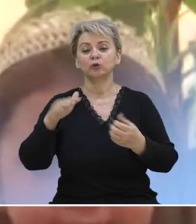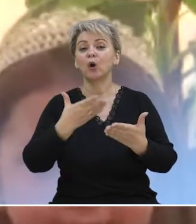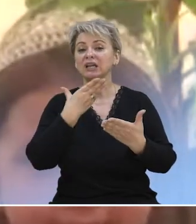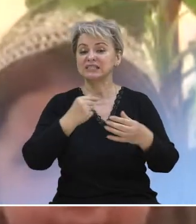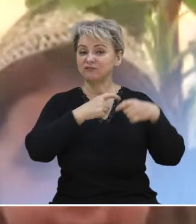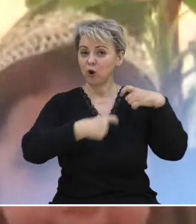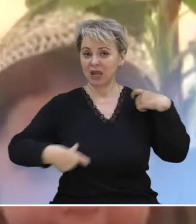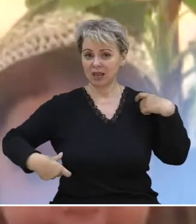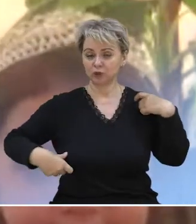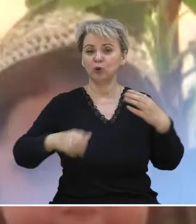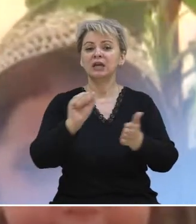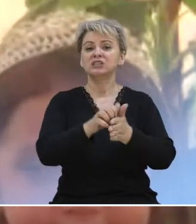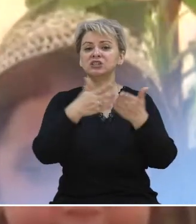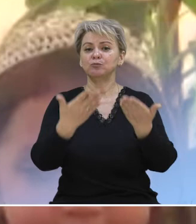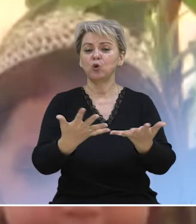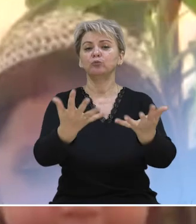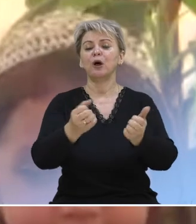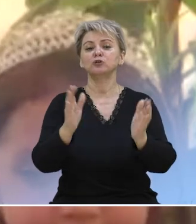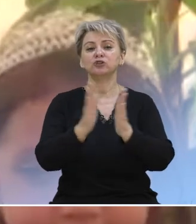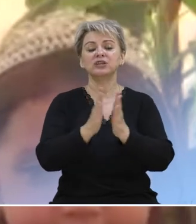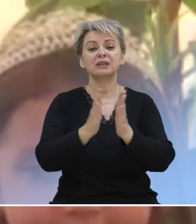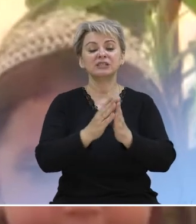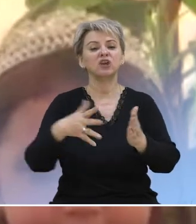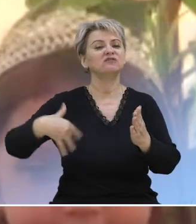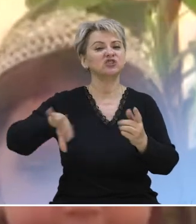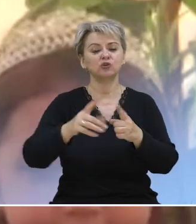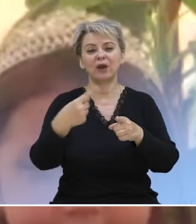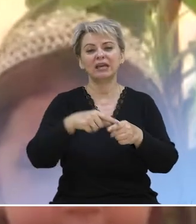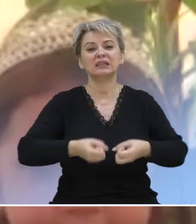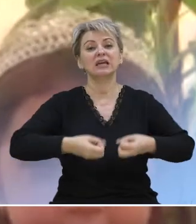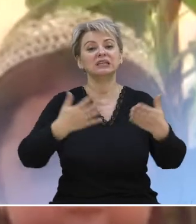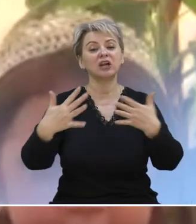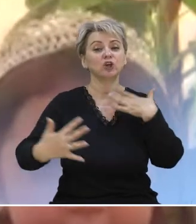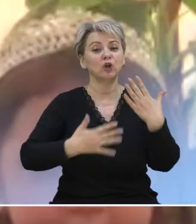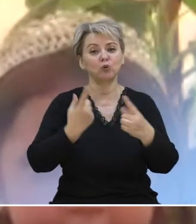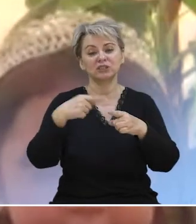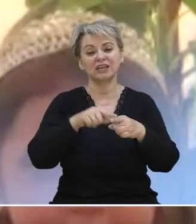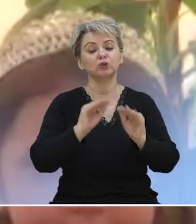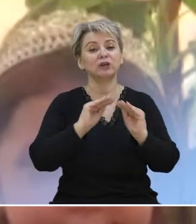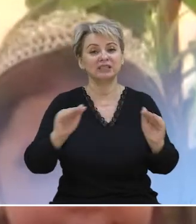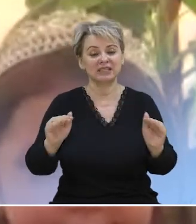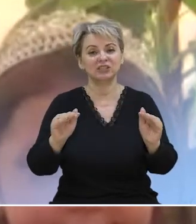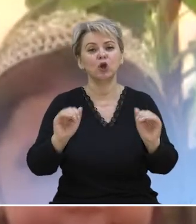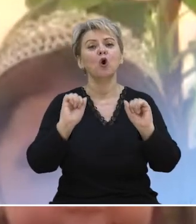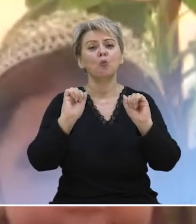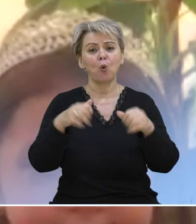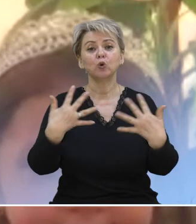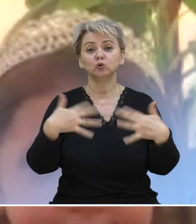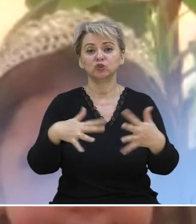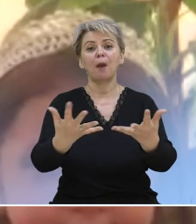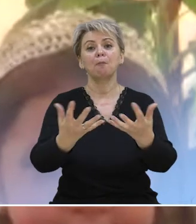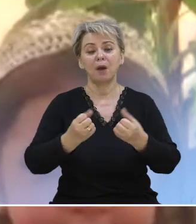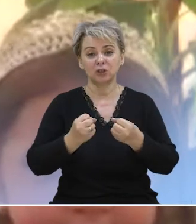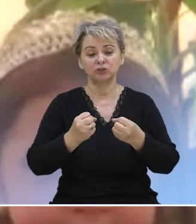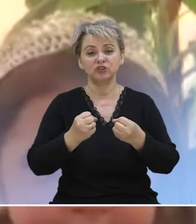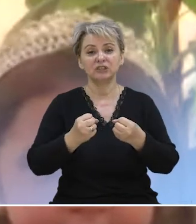получить красивую ленту, получить диплом, получить аплодисменты. И все это яркие эмоции, которые дети могут